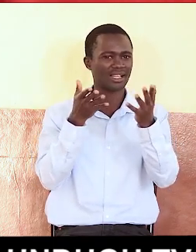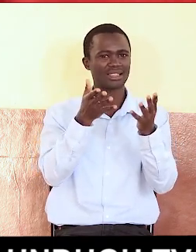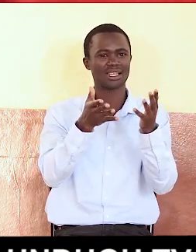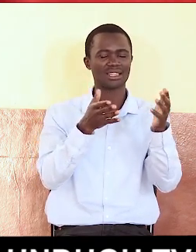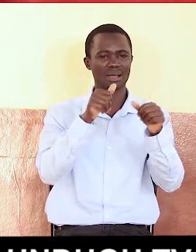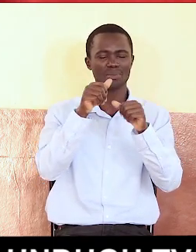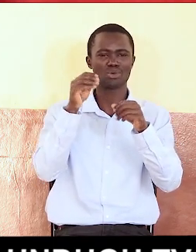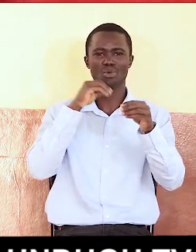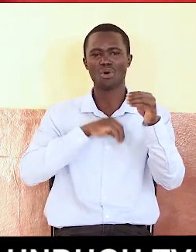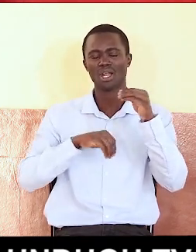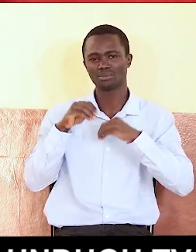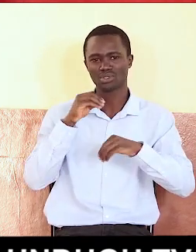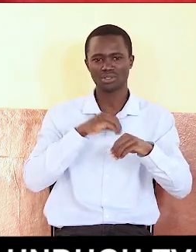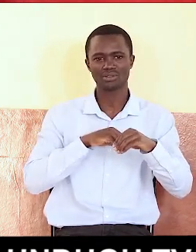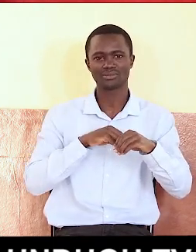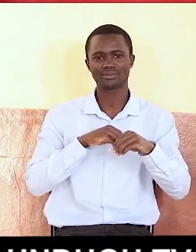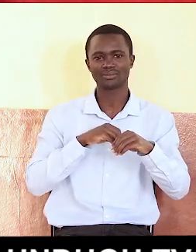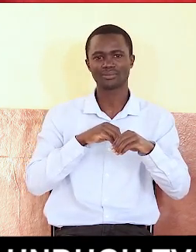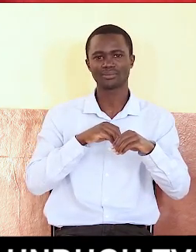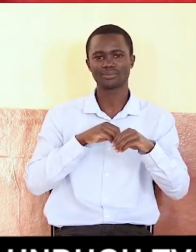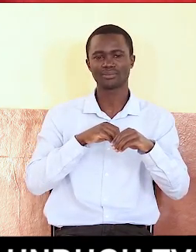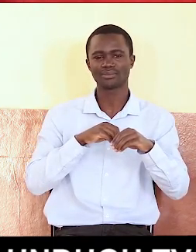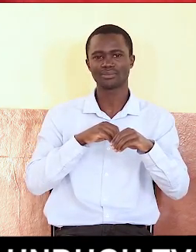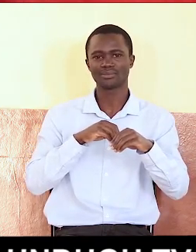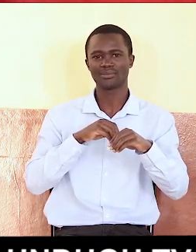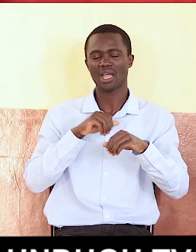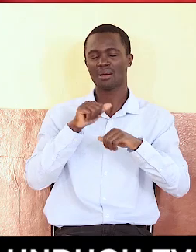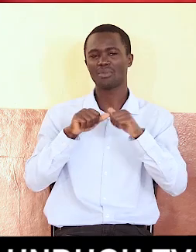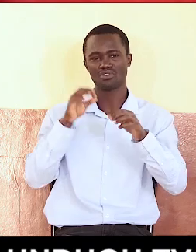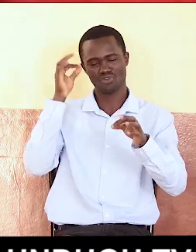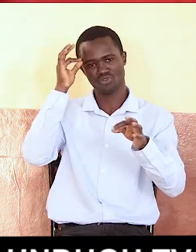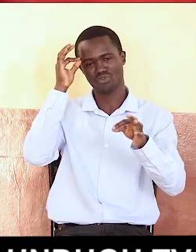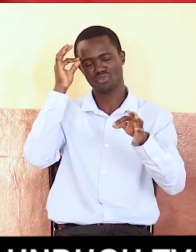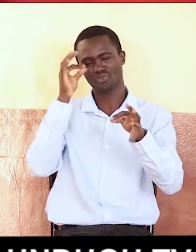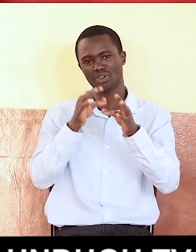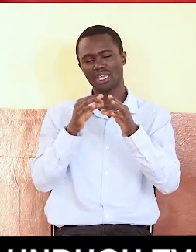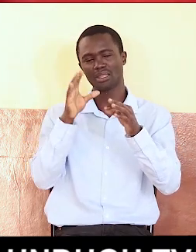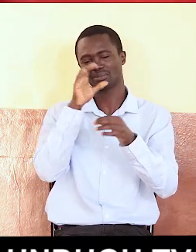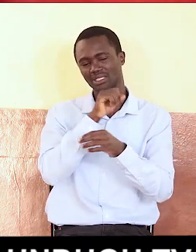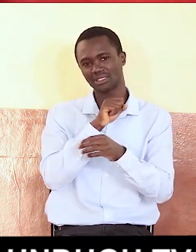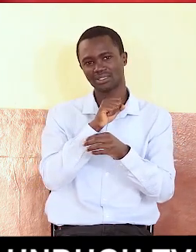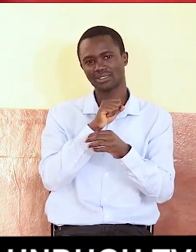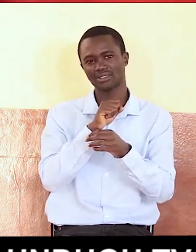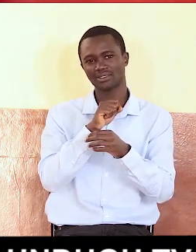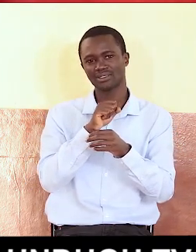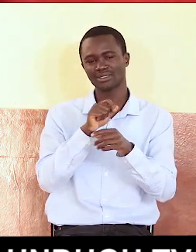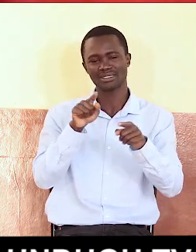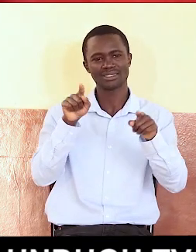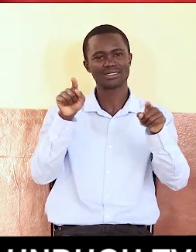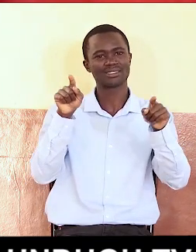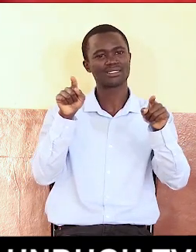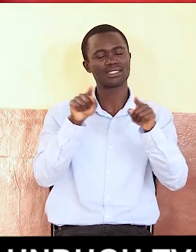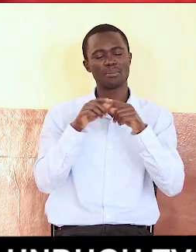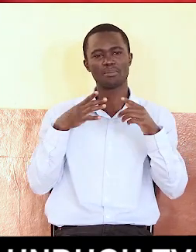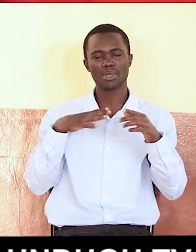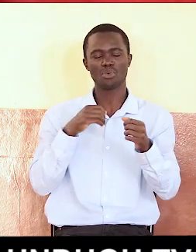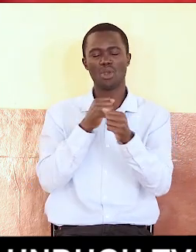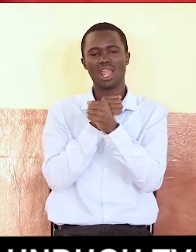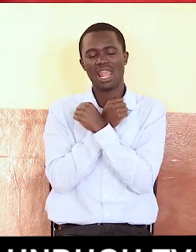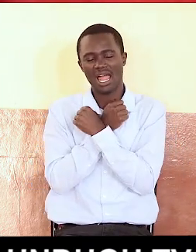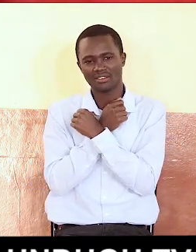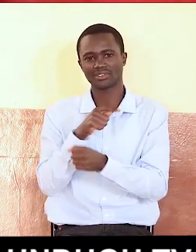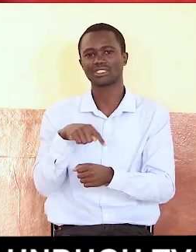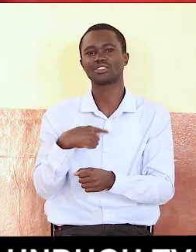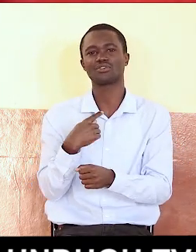ya ufisadi, kwa sababu ya kutokuaminika na kwa sababu ya watu kujipenda wao wenyewe,